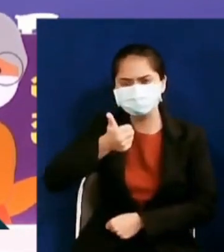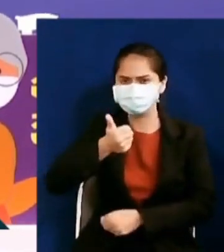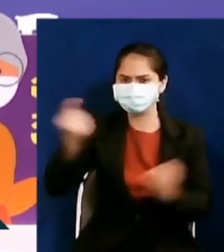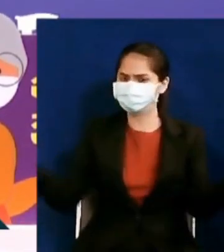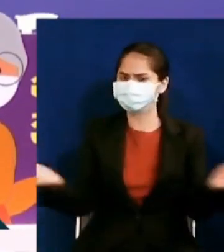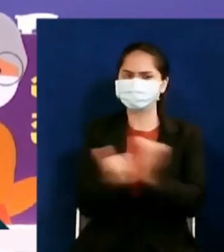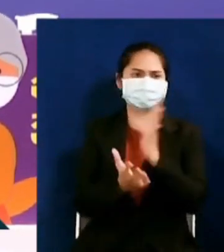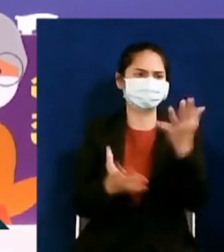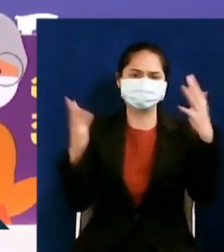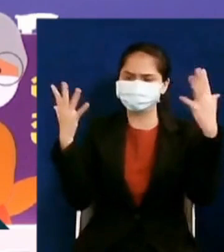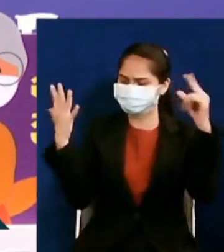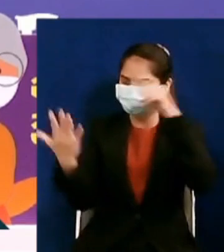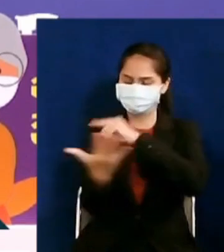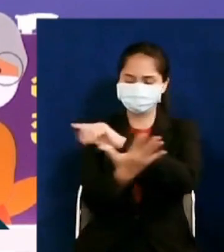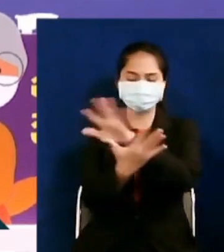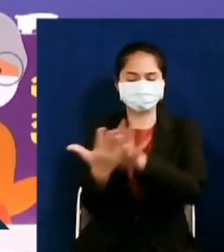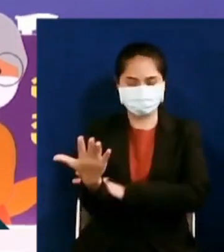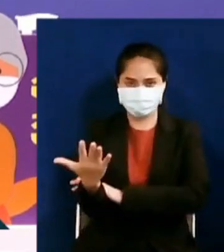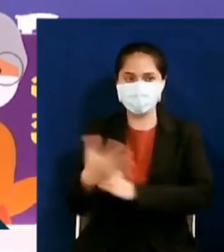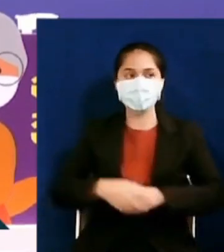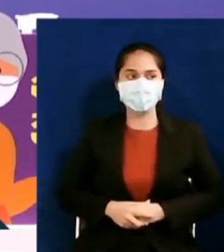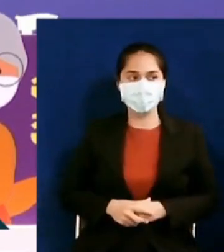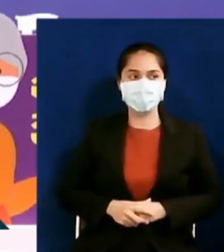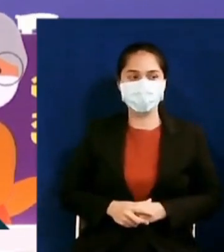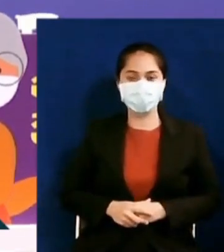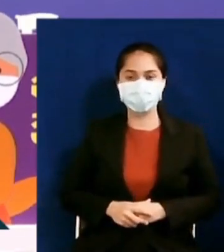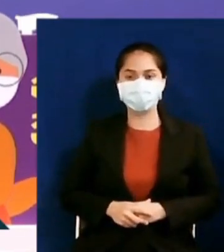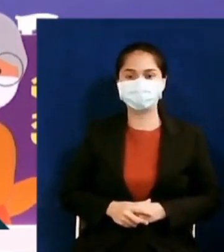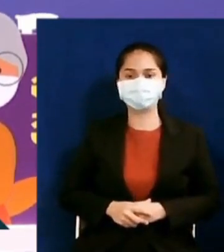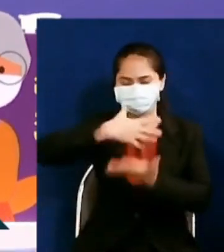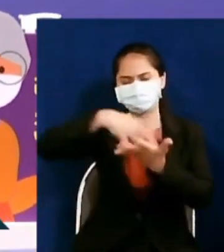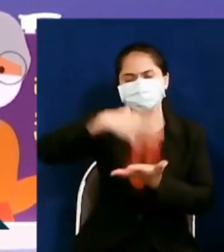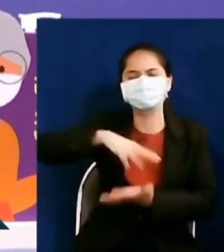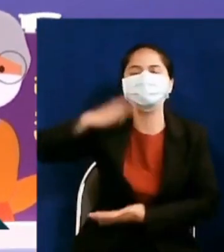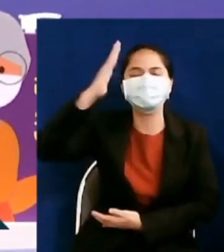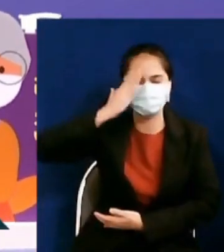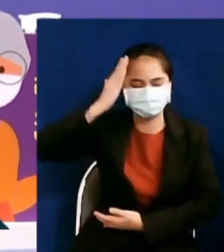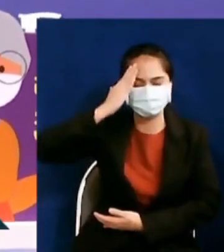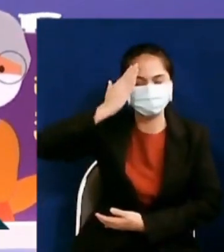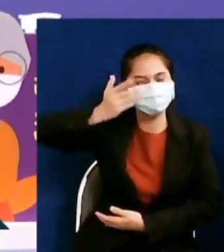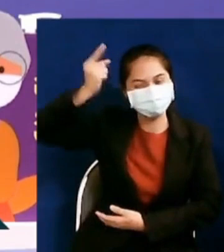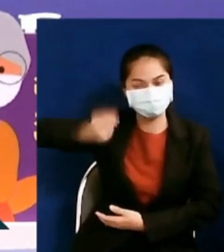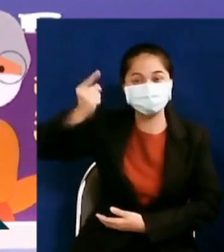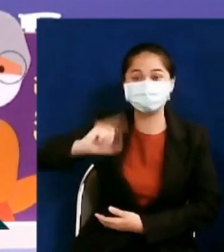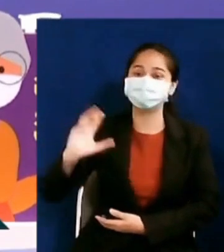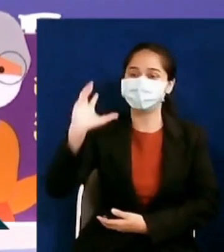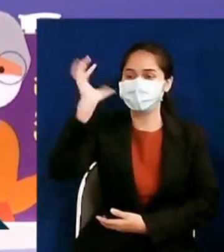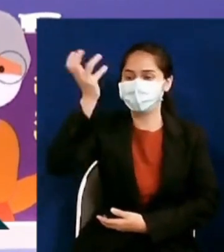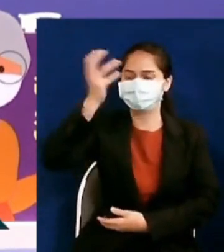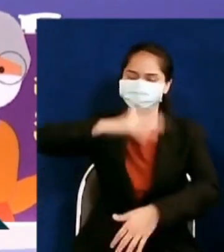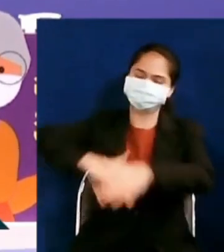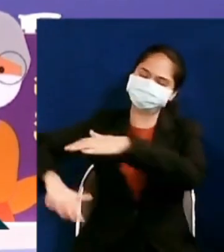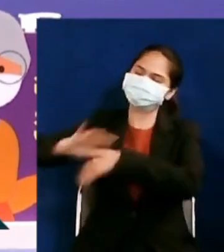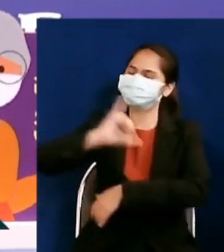เป็นอยู่นะคะกำลังเปิดประเทศ Try Test and Go เราก็ตรวจ RT-PCR รอผลถึงไปไหนมาไหนได้